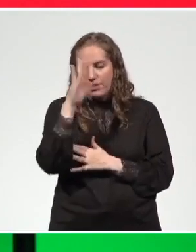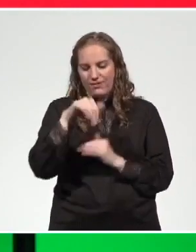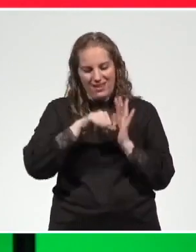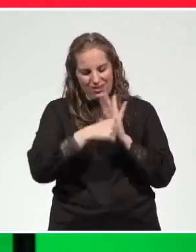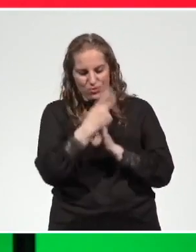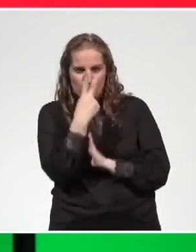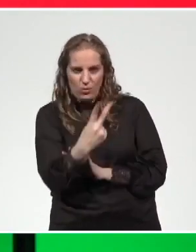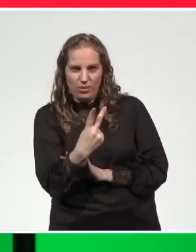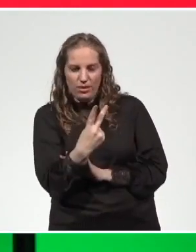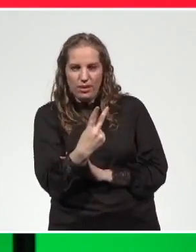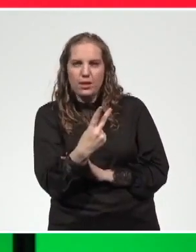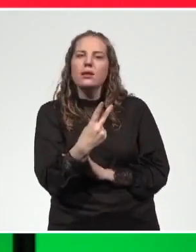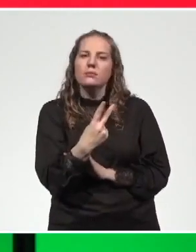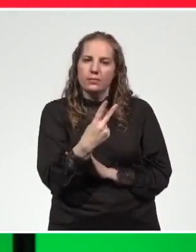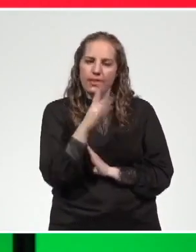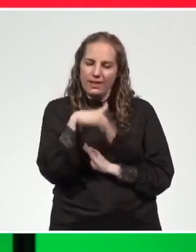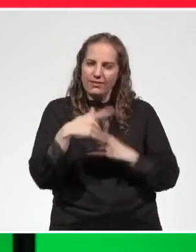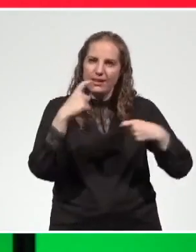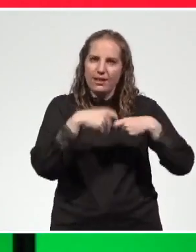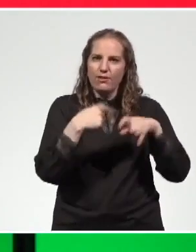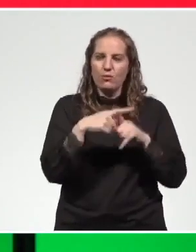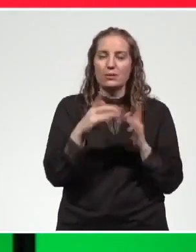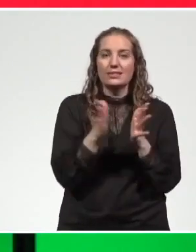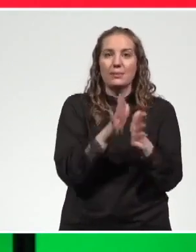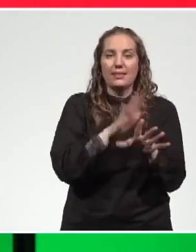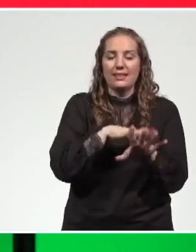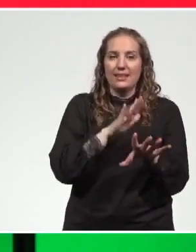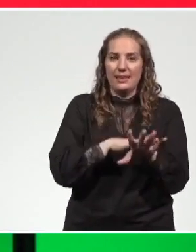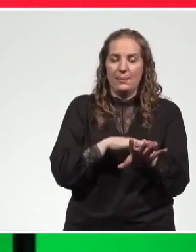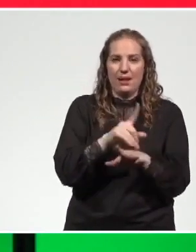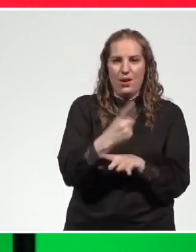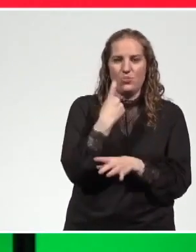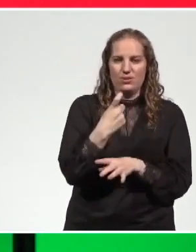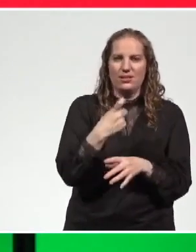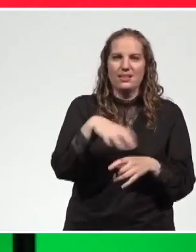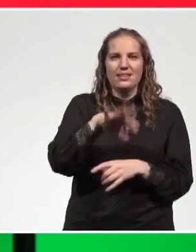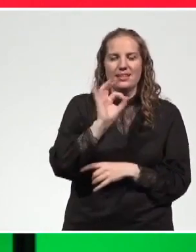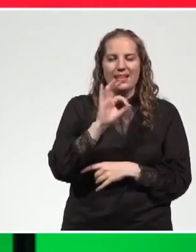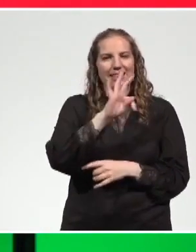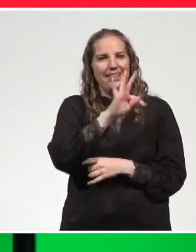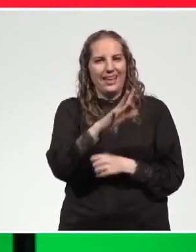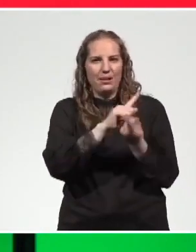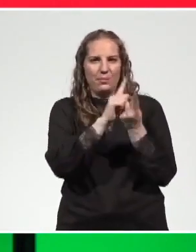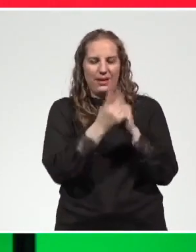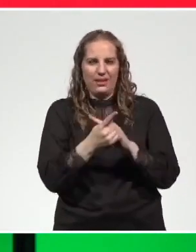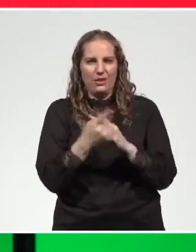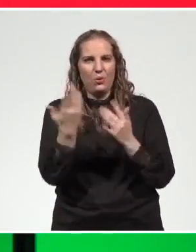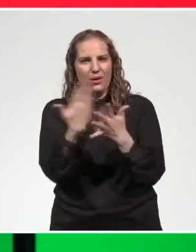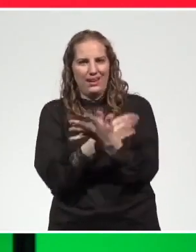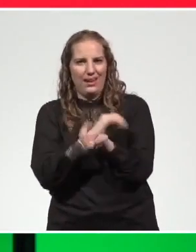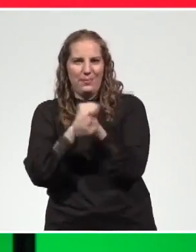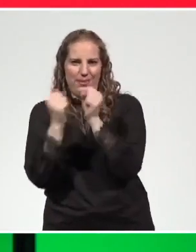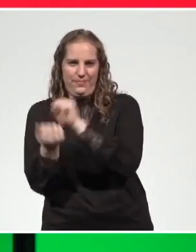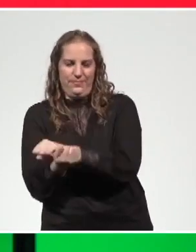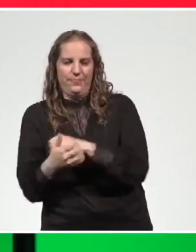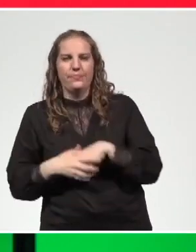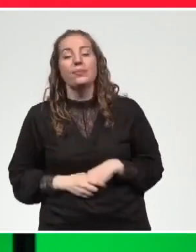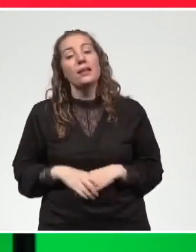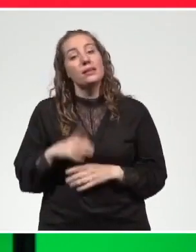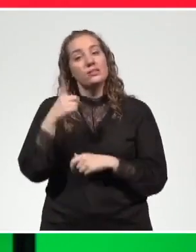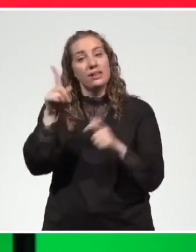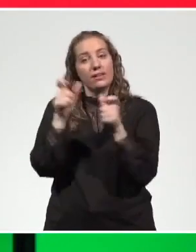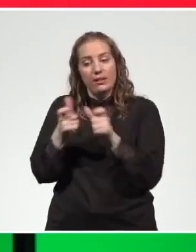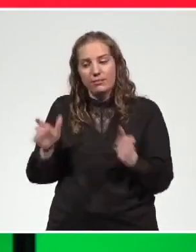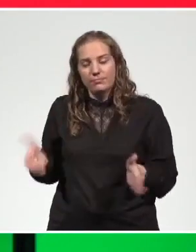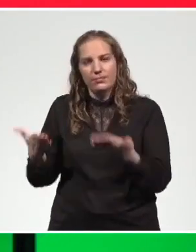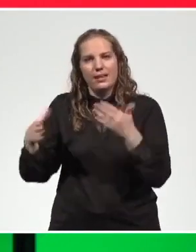af áskorunum samtímans, ekki síst tæknibreytingum og grænni umbreytingu. Eflum sveitarfélögin og tryggjum